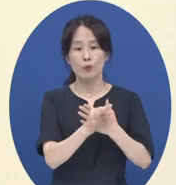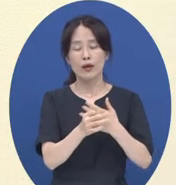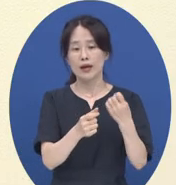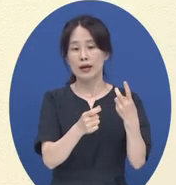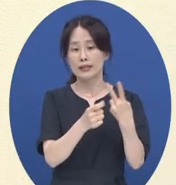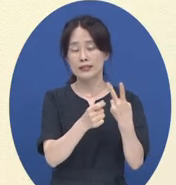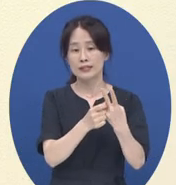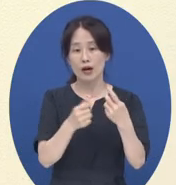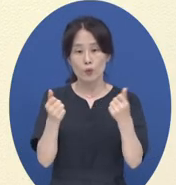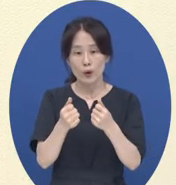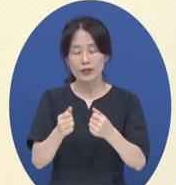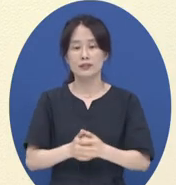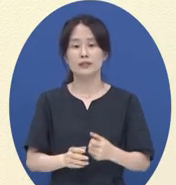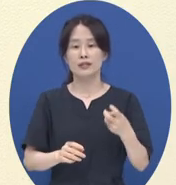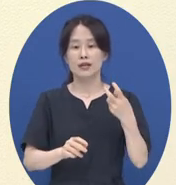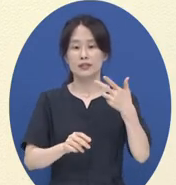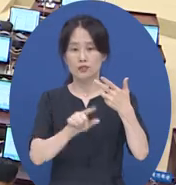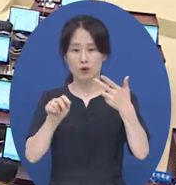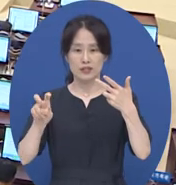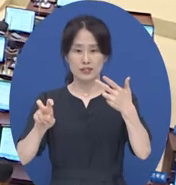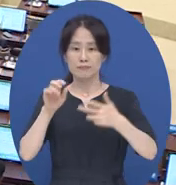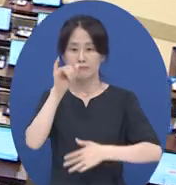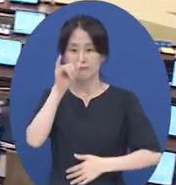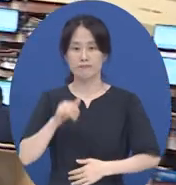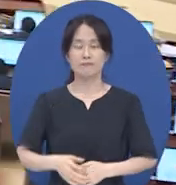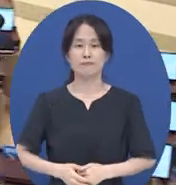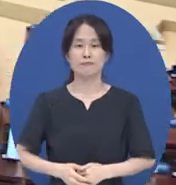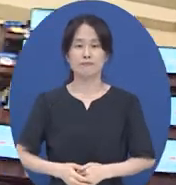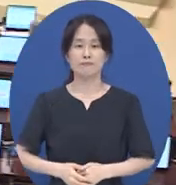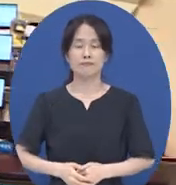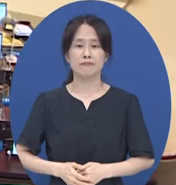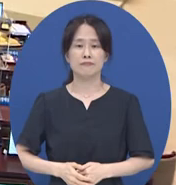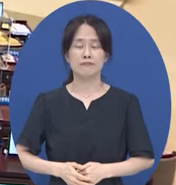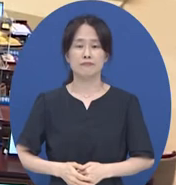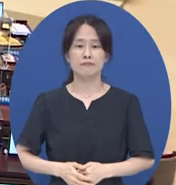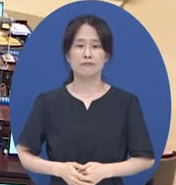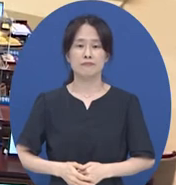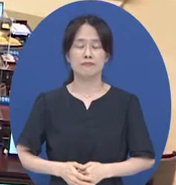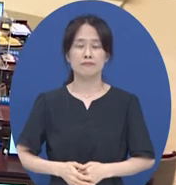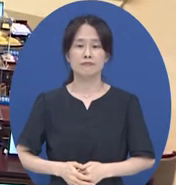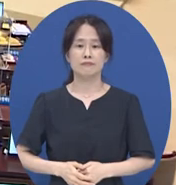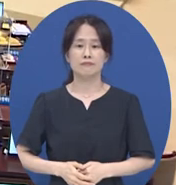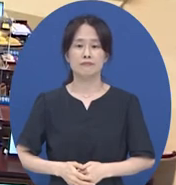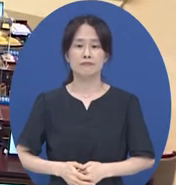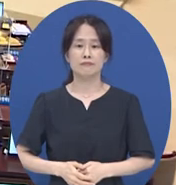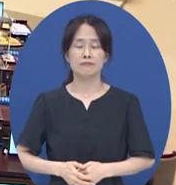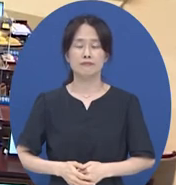2차 본회의는 오는 20일 열립니다. 경기 CCTV 최창순입니다.